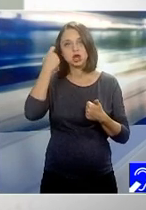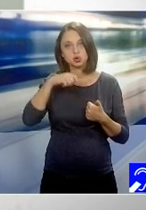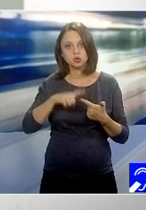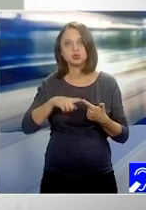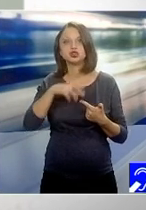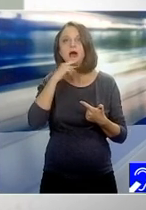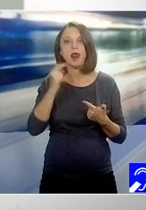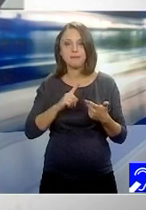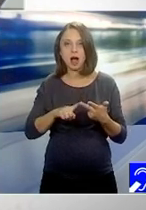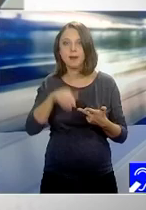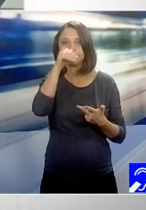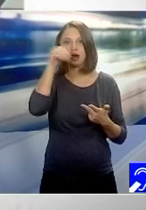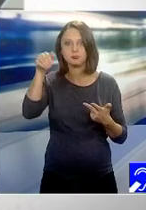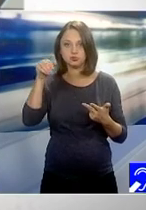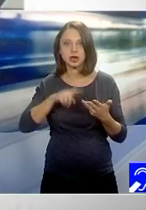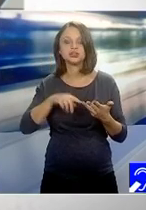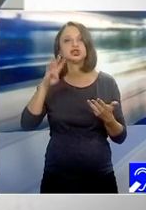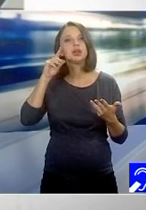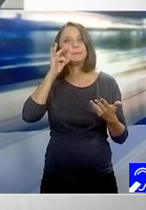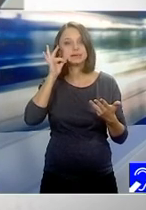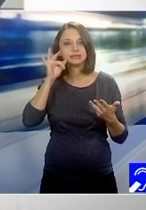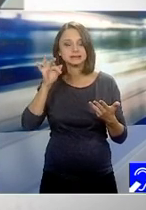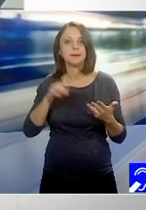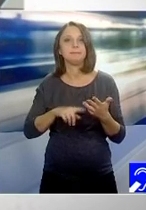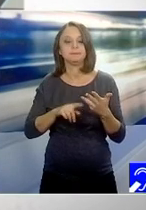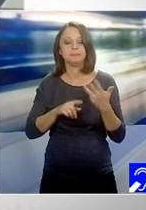Alba, Maramureș și Bistrița Năsăud. Da. Da.